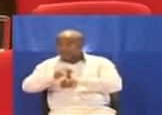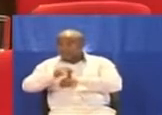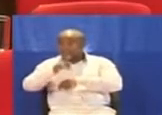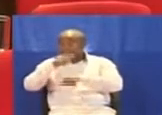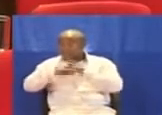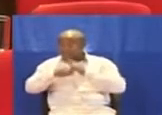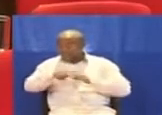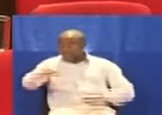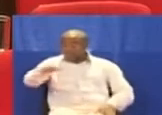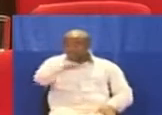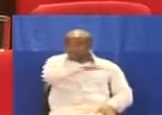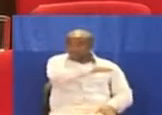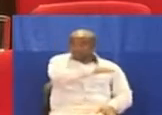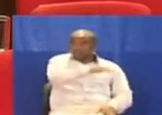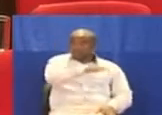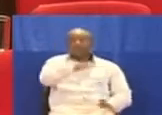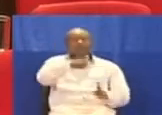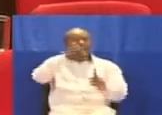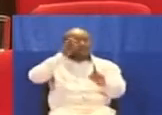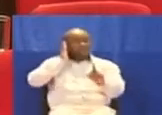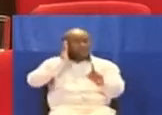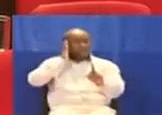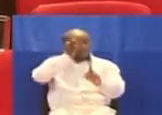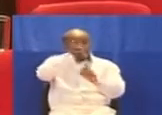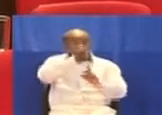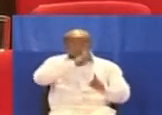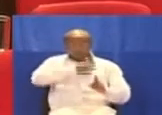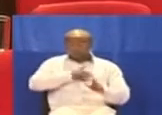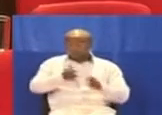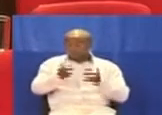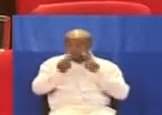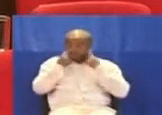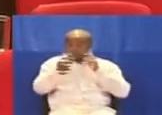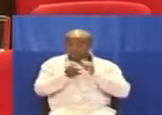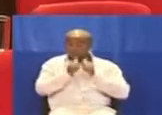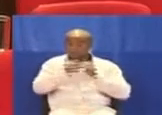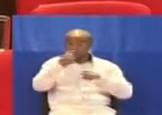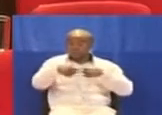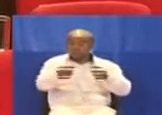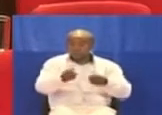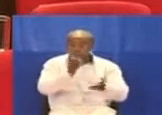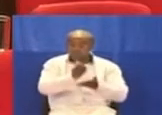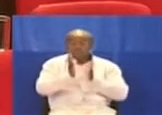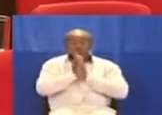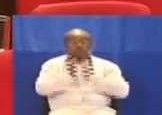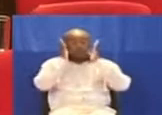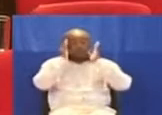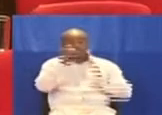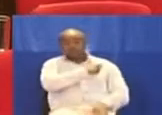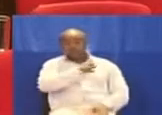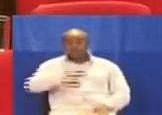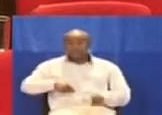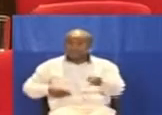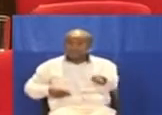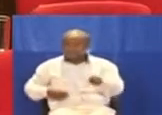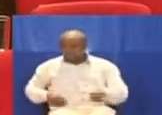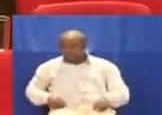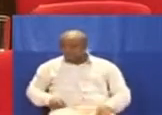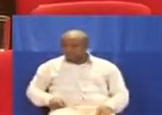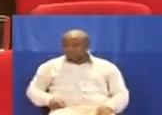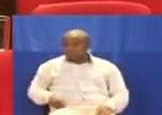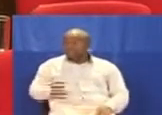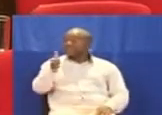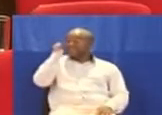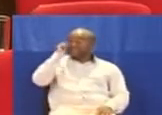tulikuwa nia yetu, spirit yetu, tuone mambo haya yanatembea. Tunakushukuru Mheshimiwa Rais. Ninapoongea hapa Mheshimiwa Spika,